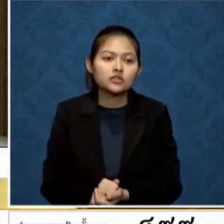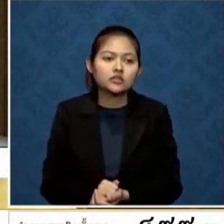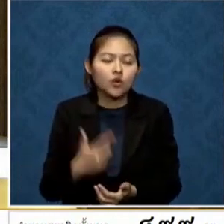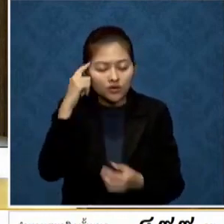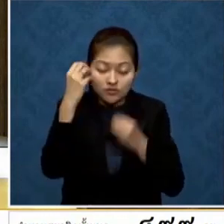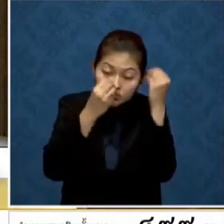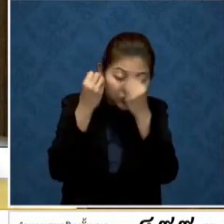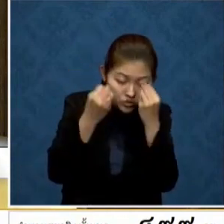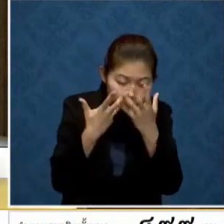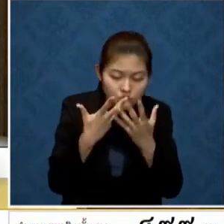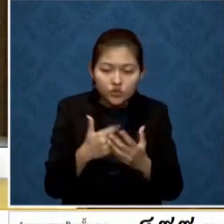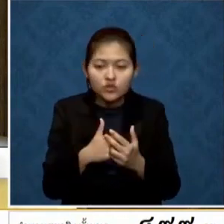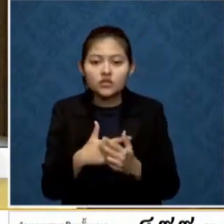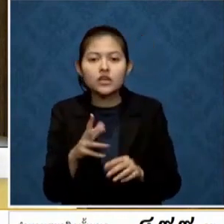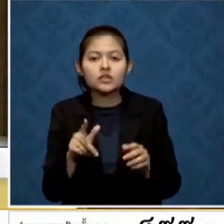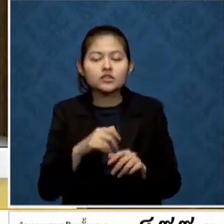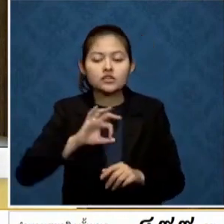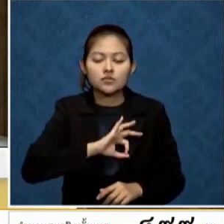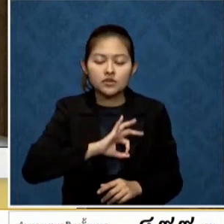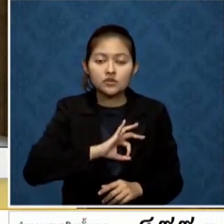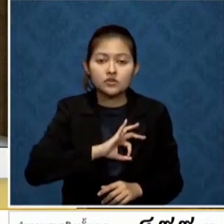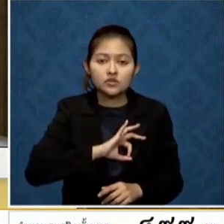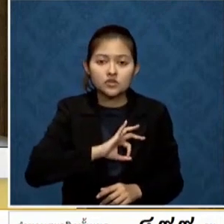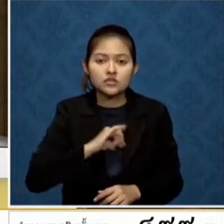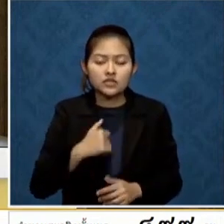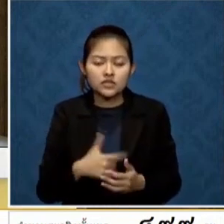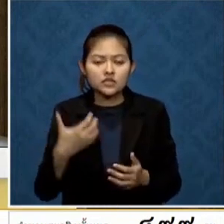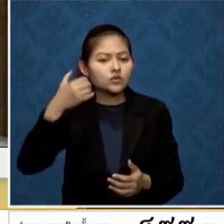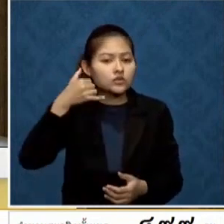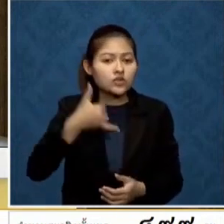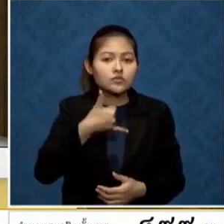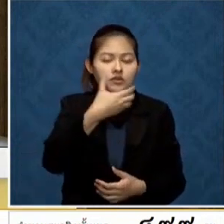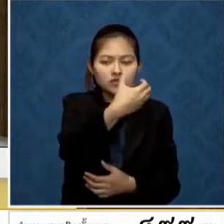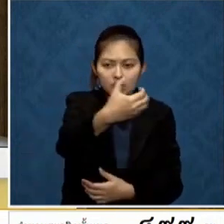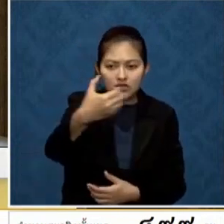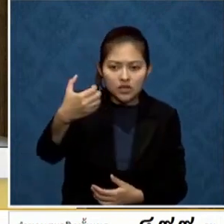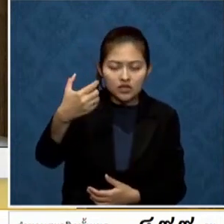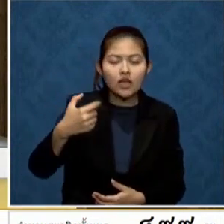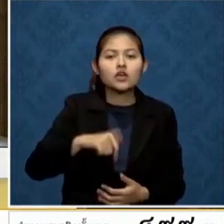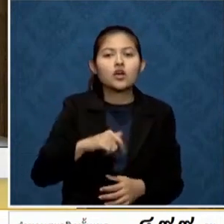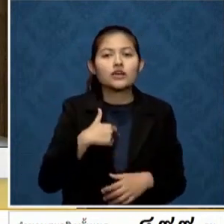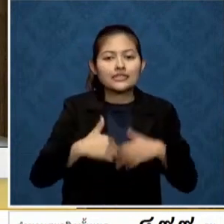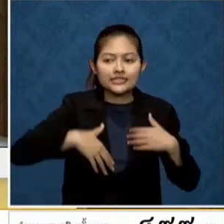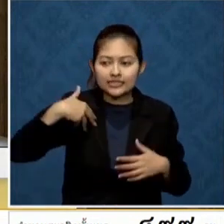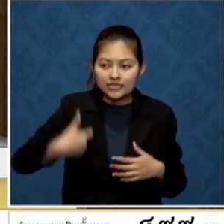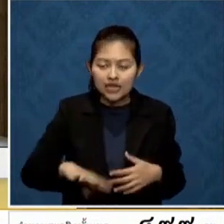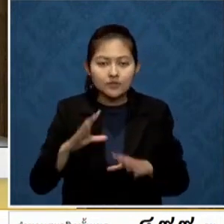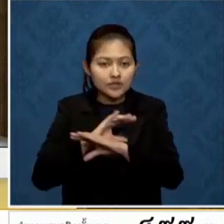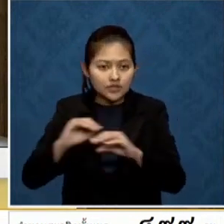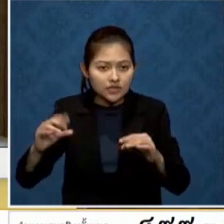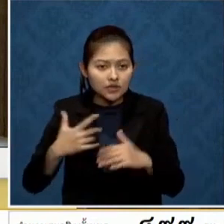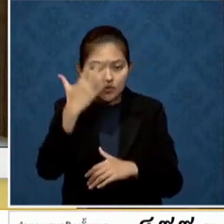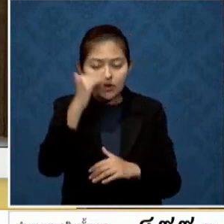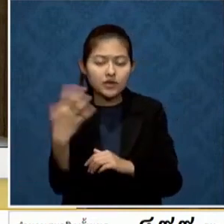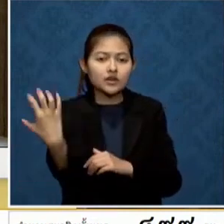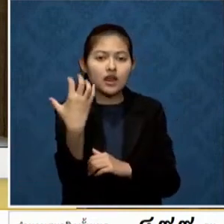หรือความสับสนที่จะเกิดขึ้นจากการที่สมาชิกท่านใดในคณะกรรมาธิการจะหยิบยกมือถือขึ้นมาถ่ายและสร้างความไม่สบายใจกับผู้ชี้แจงเนี่ยมันกลัจะหายไปเพราะ